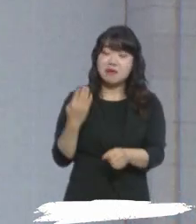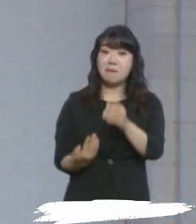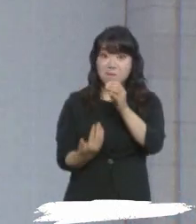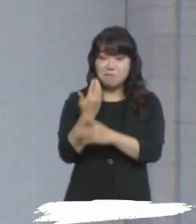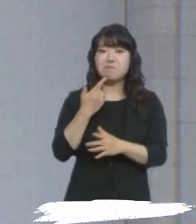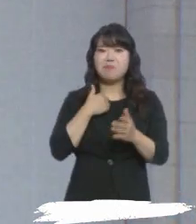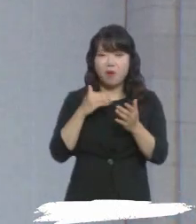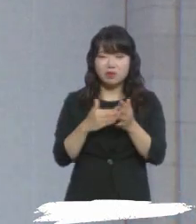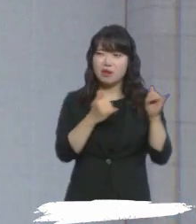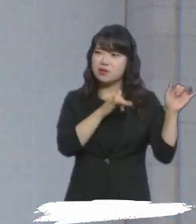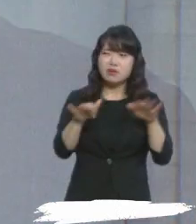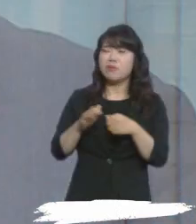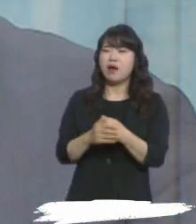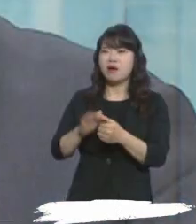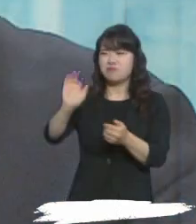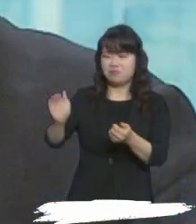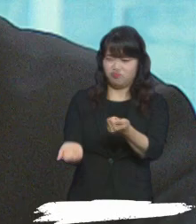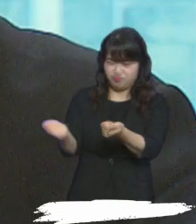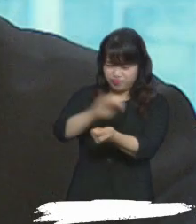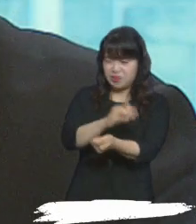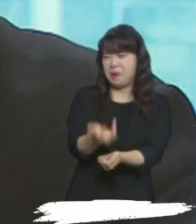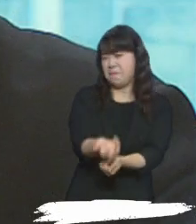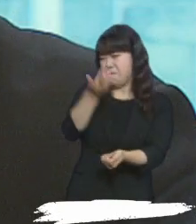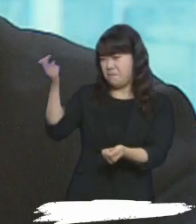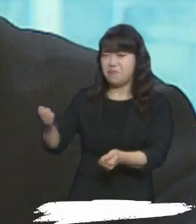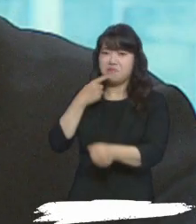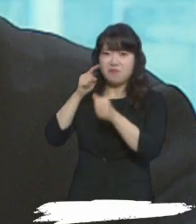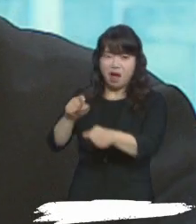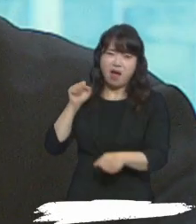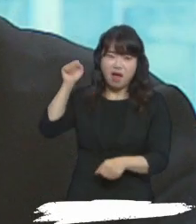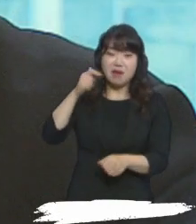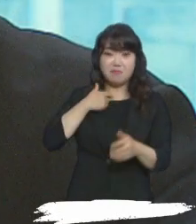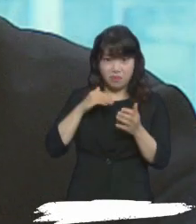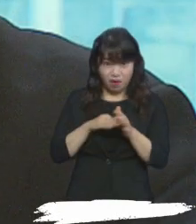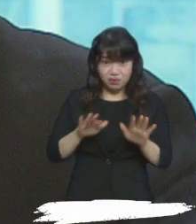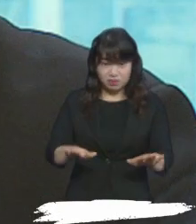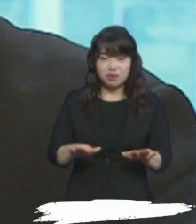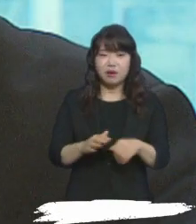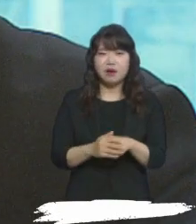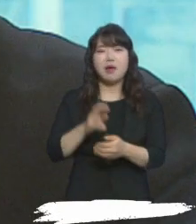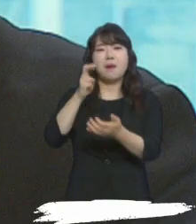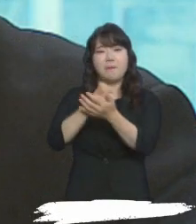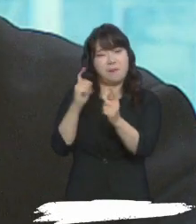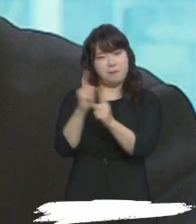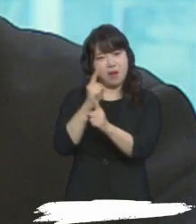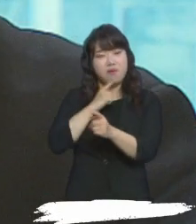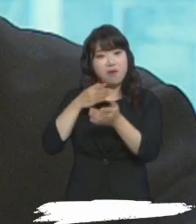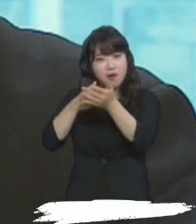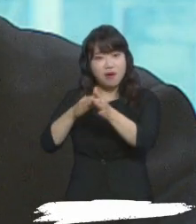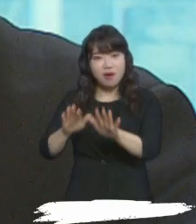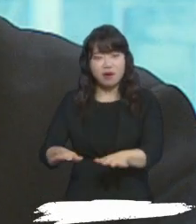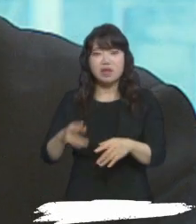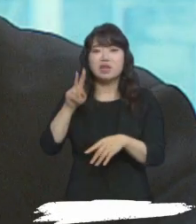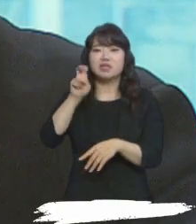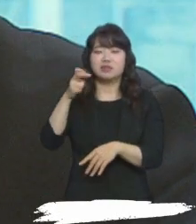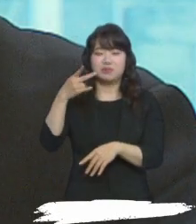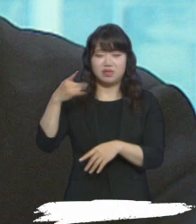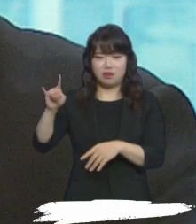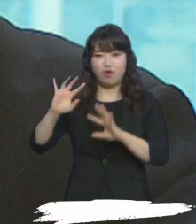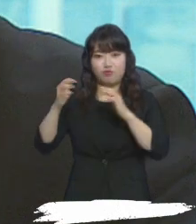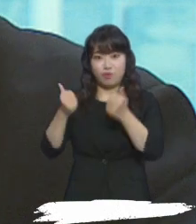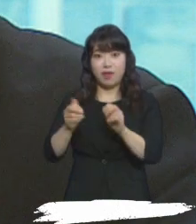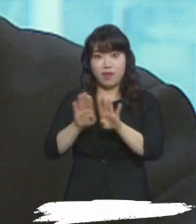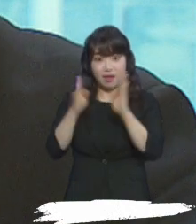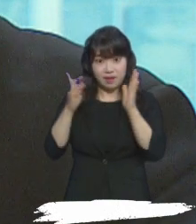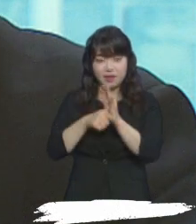국민 절반 이상이 파묘에 동의했었죠. 이를 실행하기 위한 국립묘지법 개정안 발의가 22대 국회 개원과 동시에